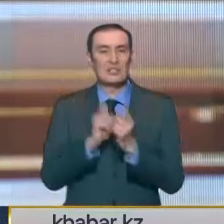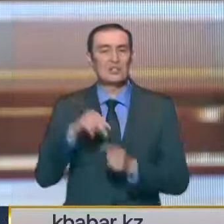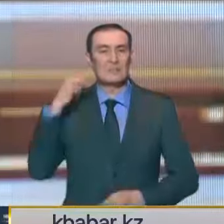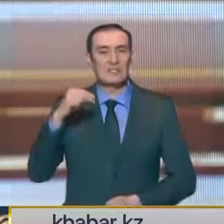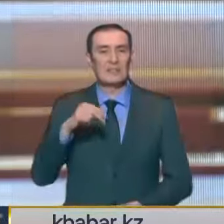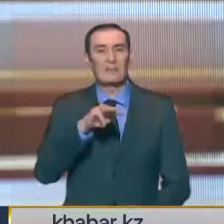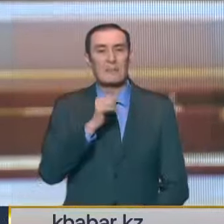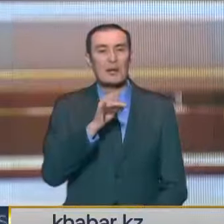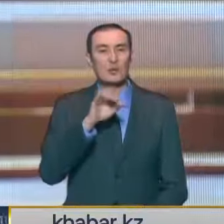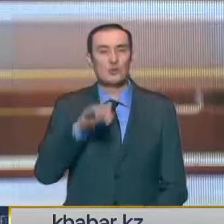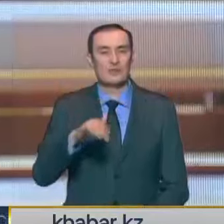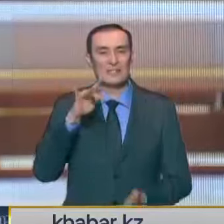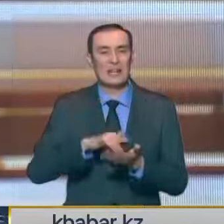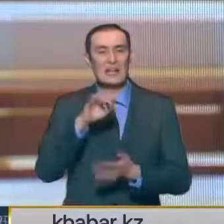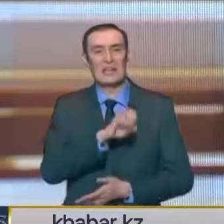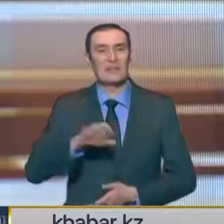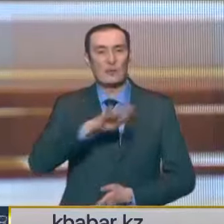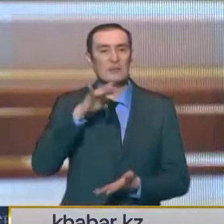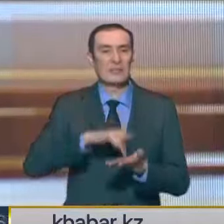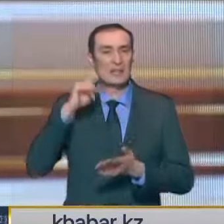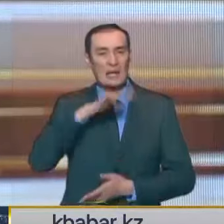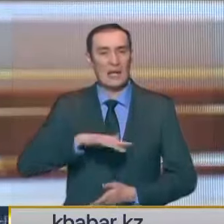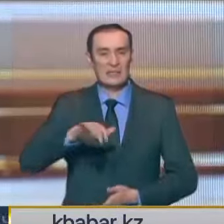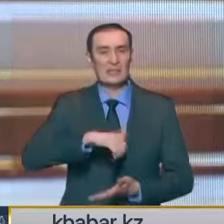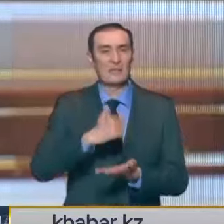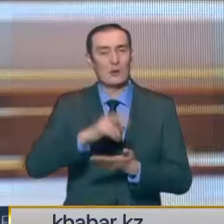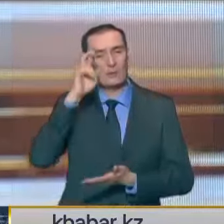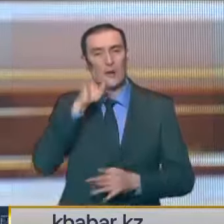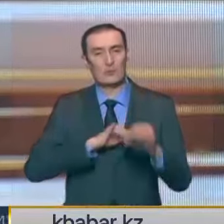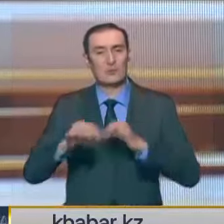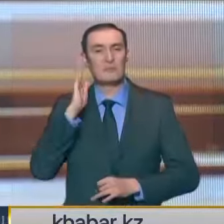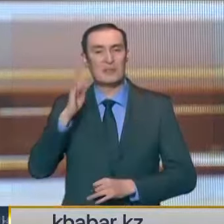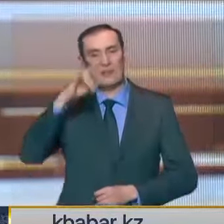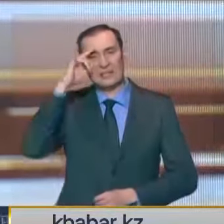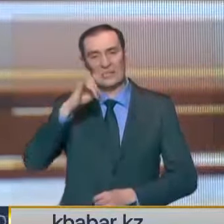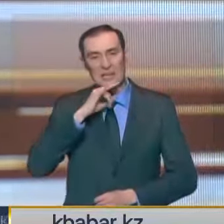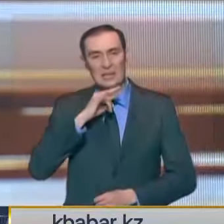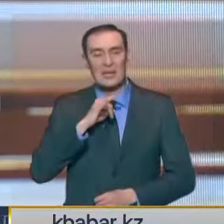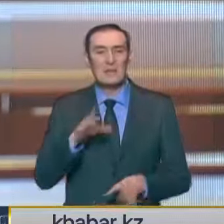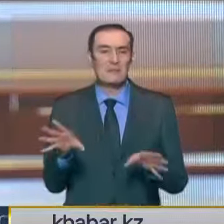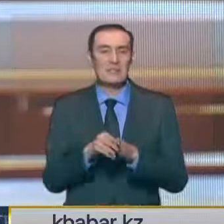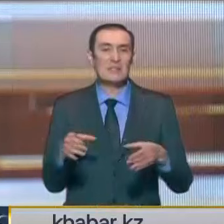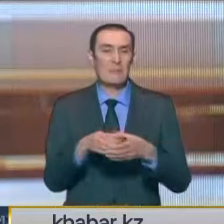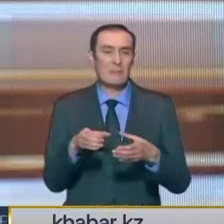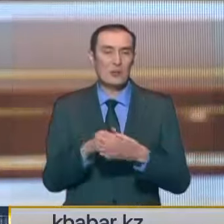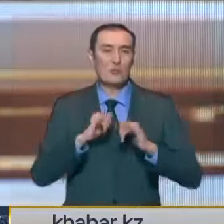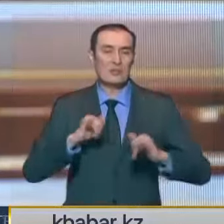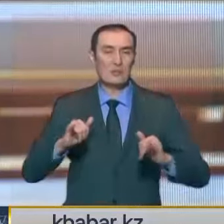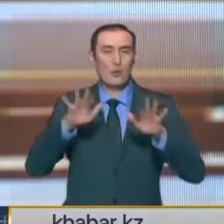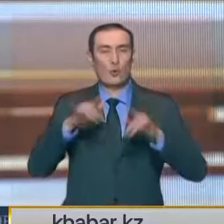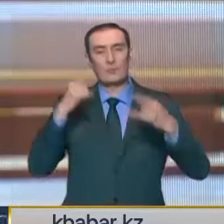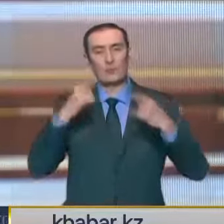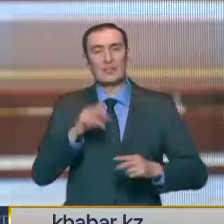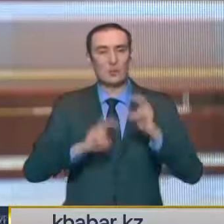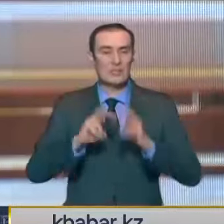президентом в Центральной Европе и Центральной Азии глава государства обсудил перспективы сотрудничества Казахстана и компании по развитию it